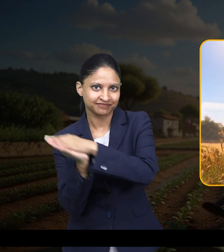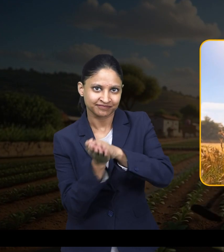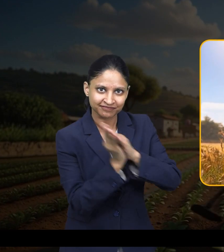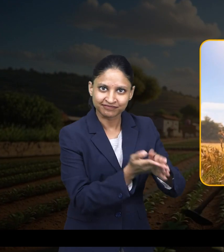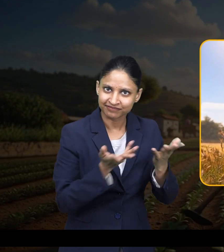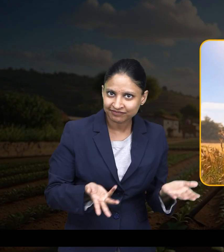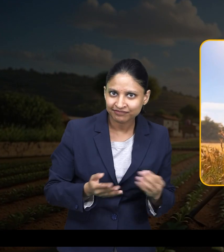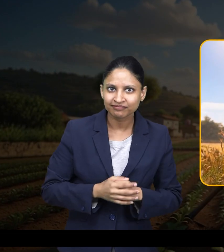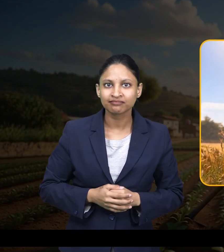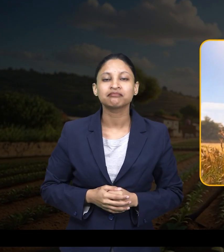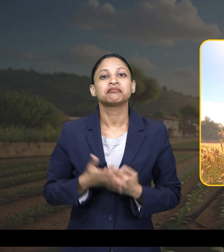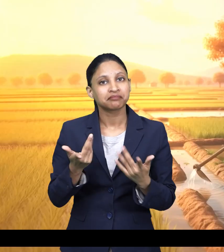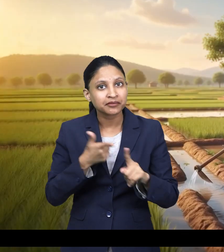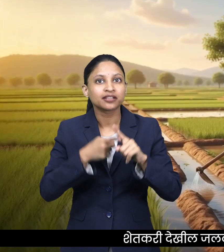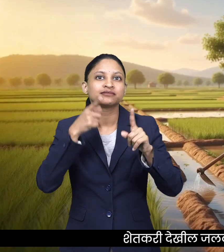कुऱ्हाड.